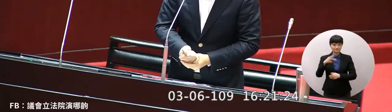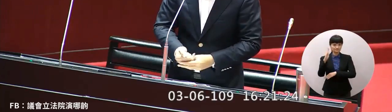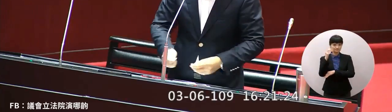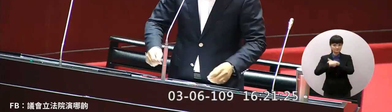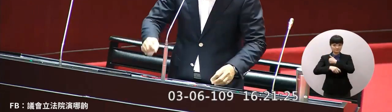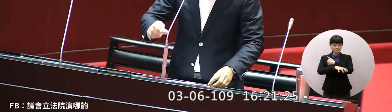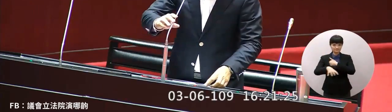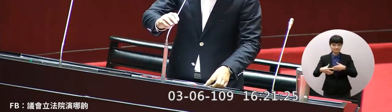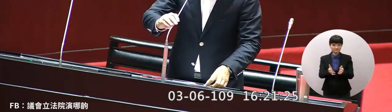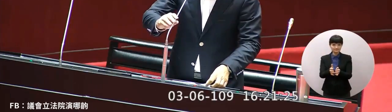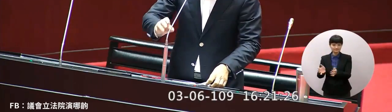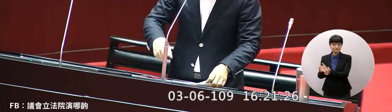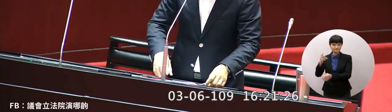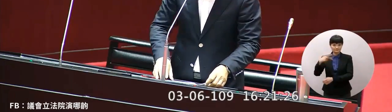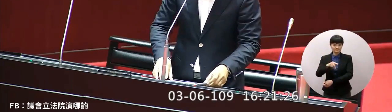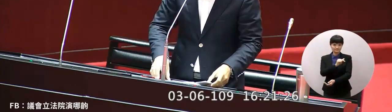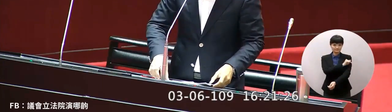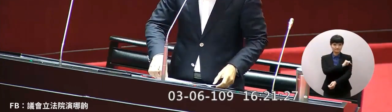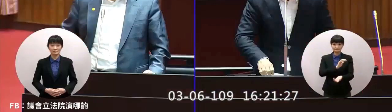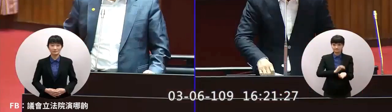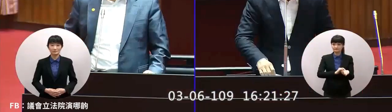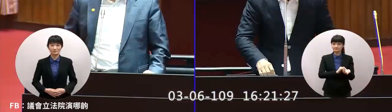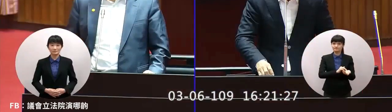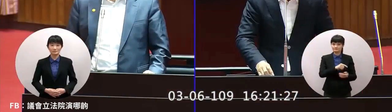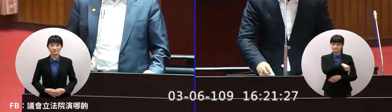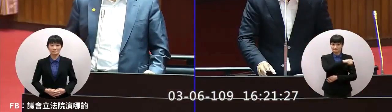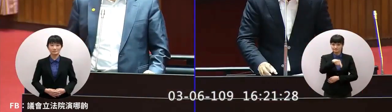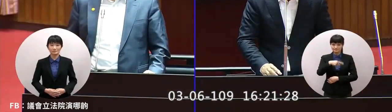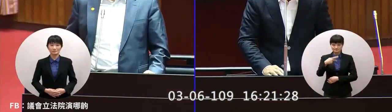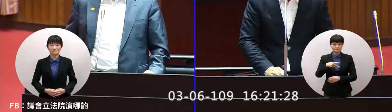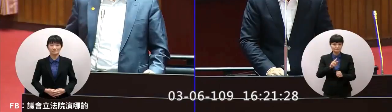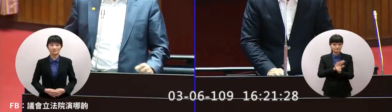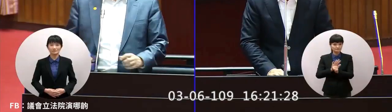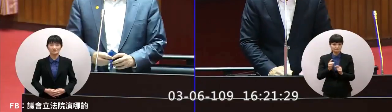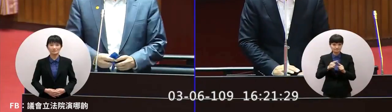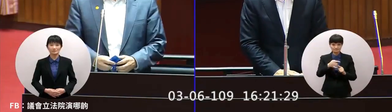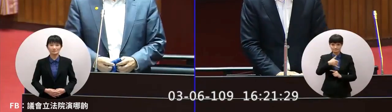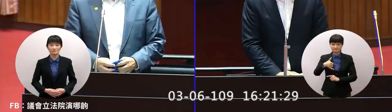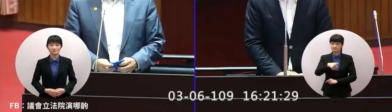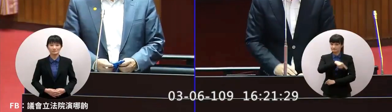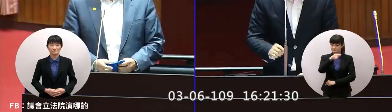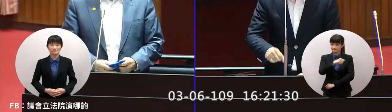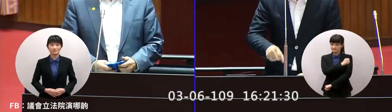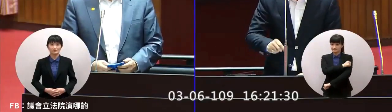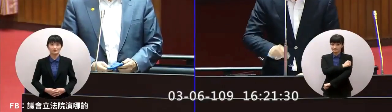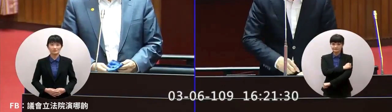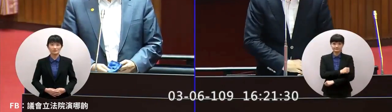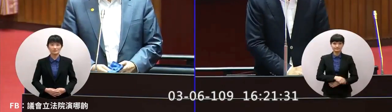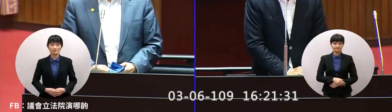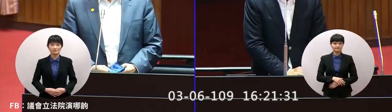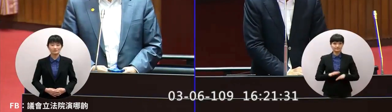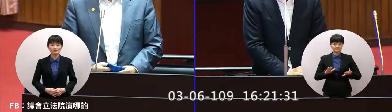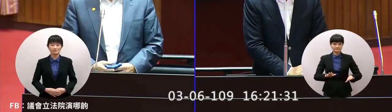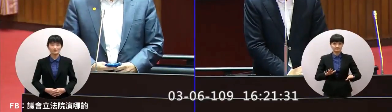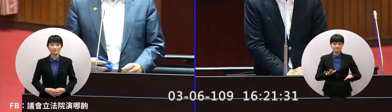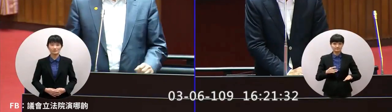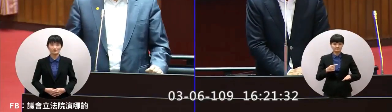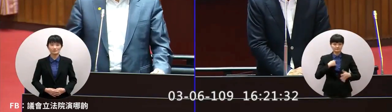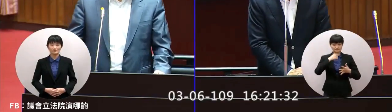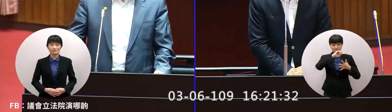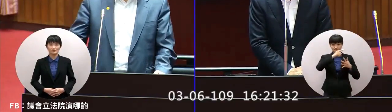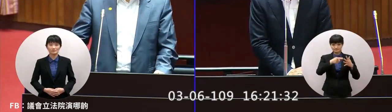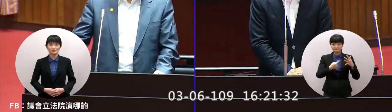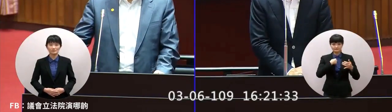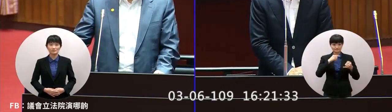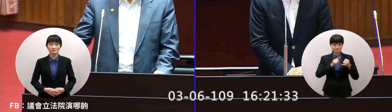咱一线医疗人员吼，医术人力，啊，甲防疫的这个人员，大家拢不哩啊辛苦。啊，今仔是即阵最后，我是最后一个啦